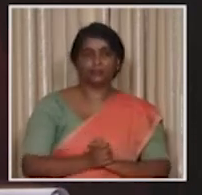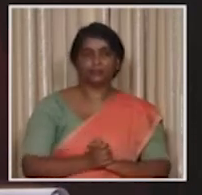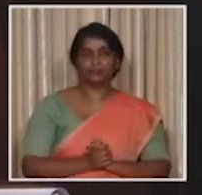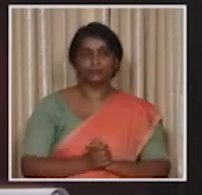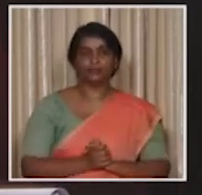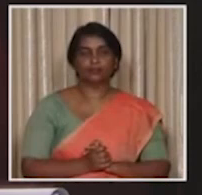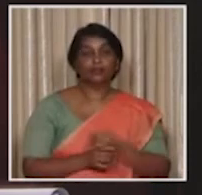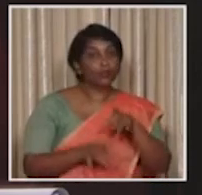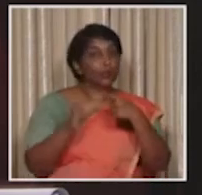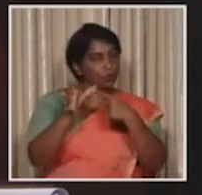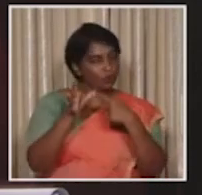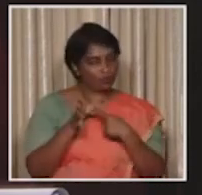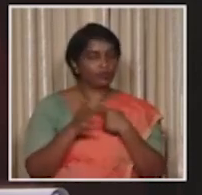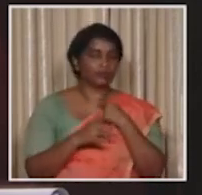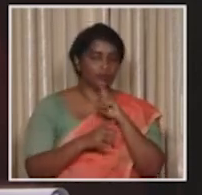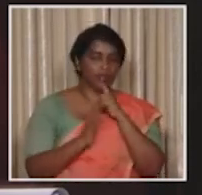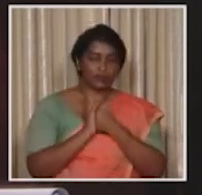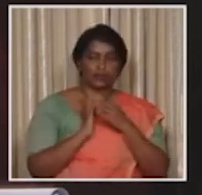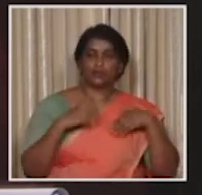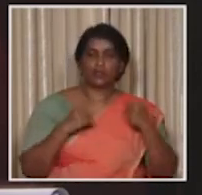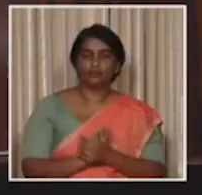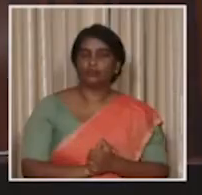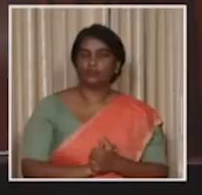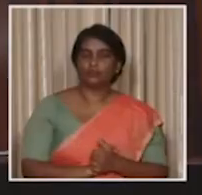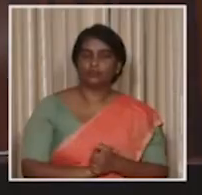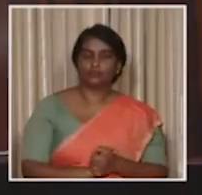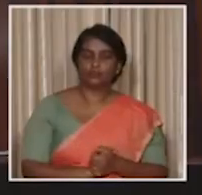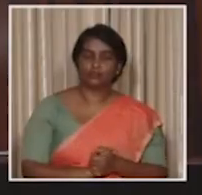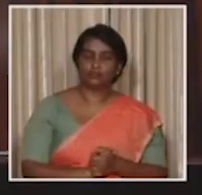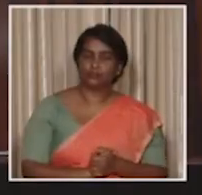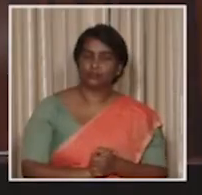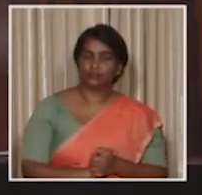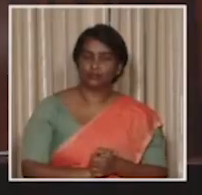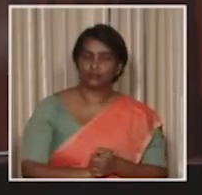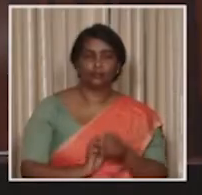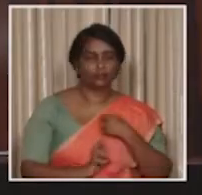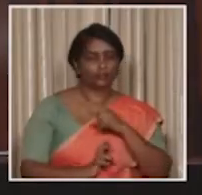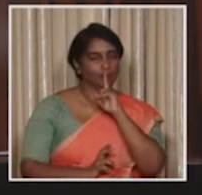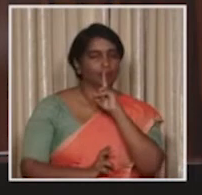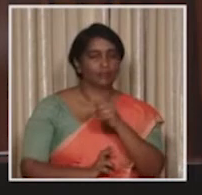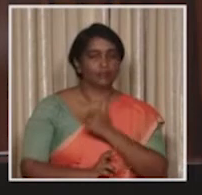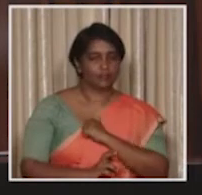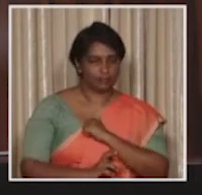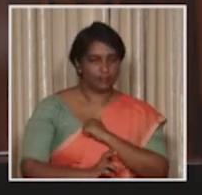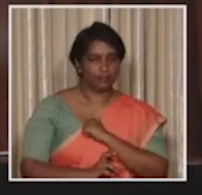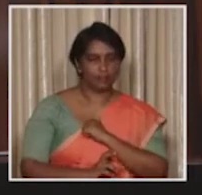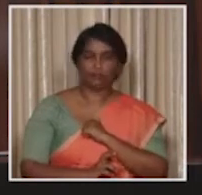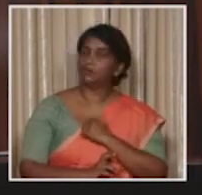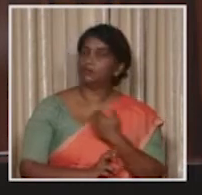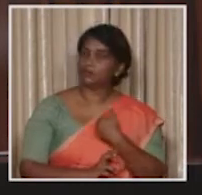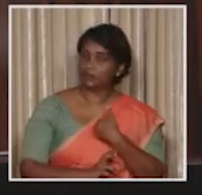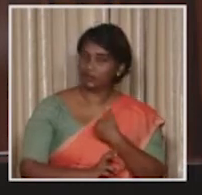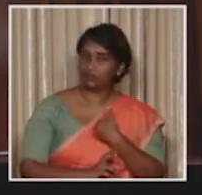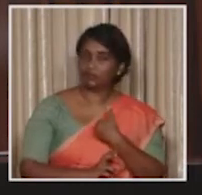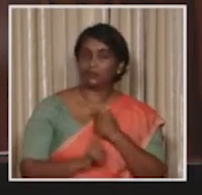කරුණාකරලා මේකට උත්තර සපයන්නේ කියලා ගරු සෞඛ්‍යමත්තුමාගෙන් ඉල්ලීමක් කරා. ඔබතුමාට කරුණක් කියන්න කැමතියි. මම